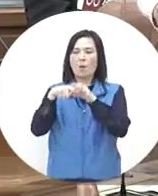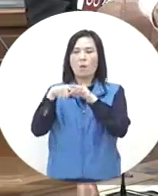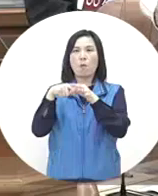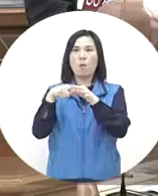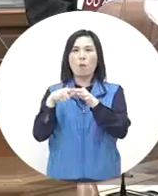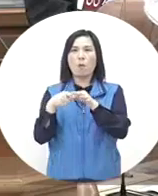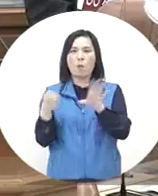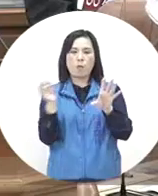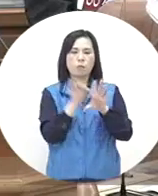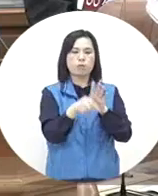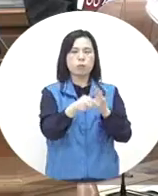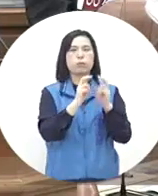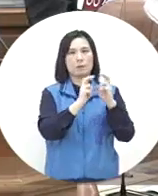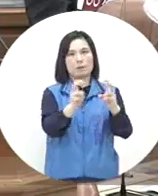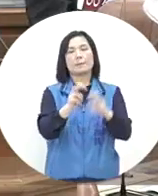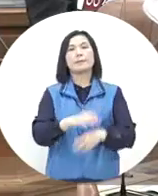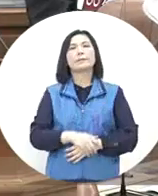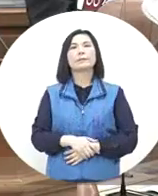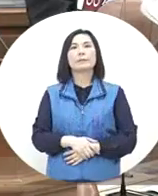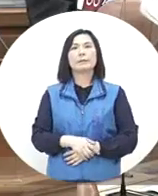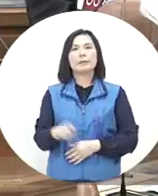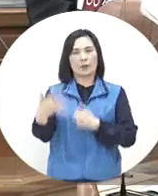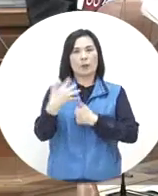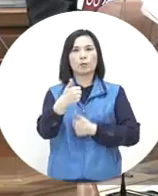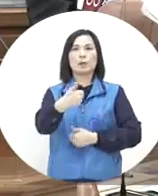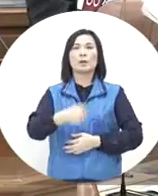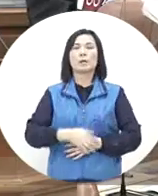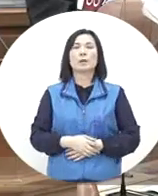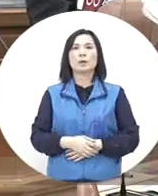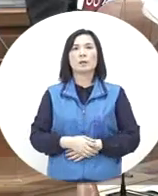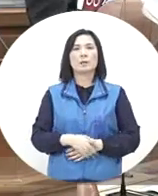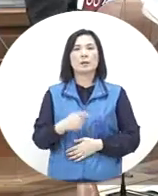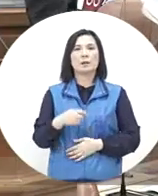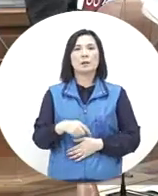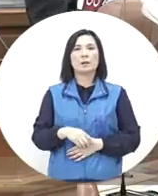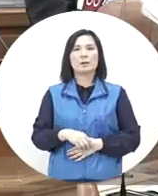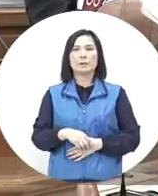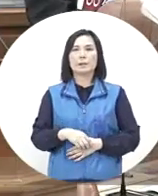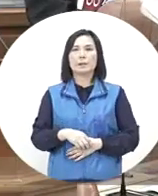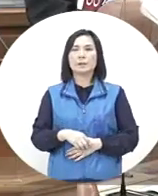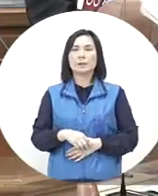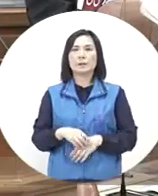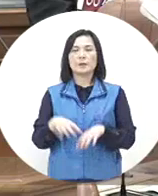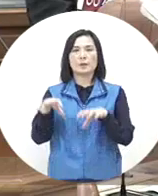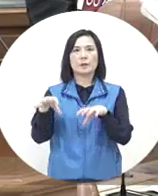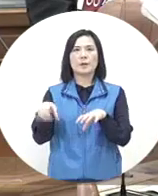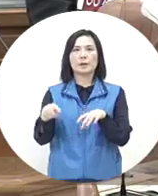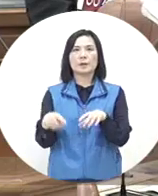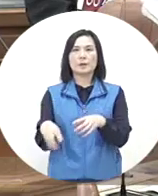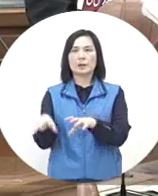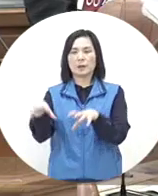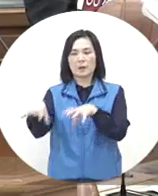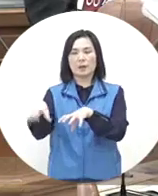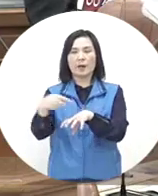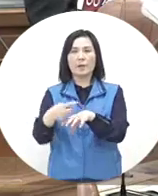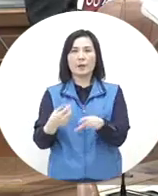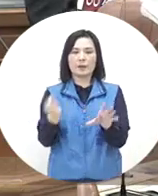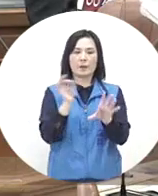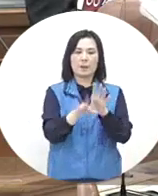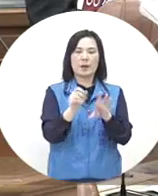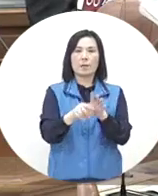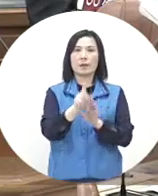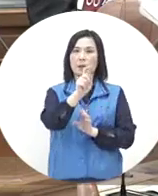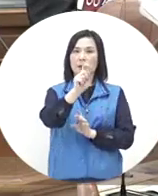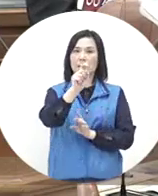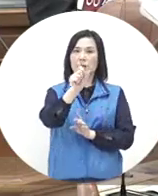这个我们的这个捷运？ 你问了真好，其实我嘛一直想办法，这样的两处大概可以挹注15亿左右了哈。啊，有